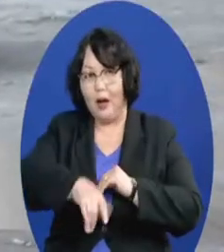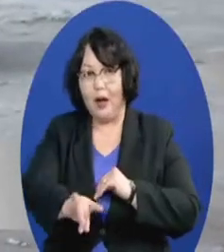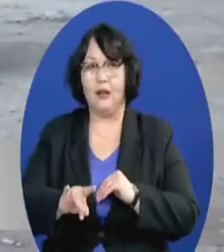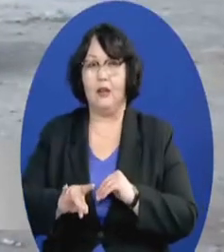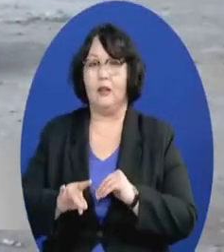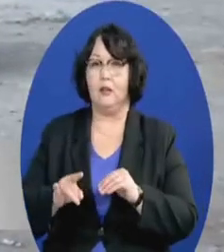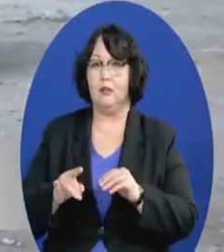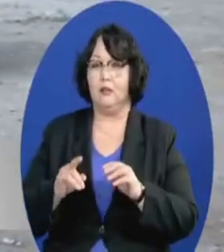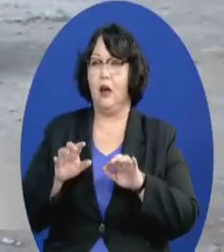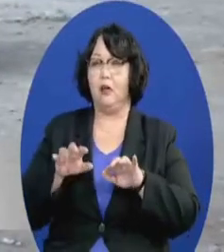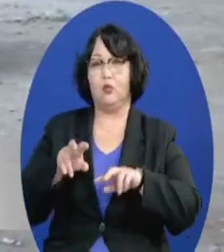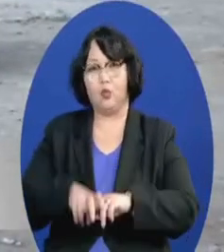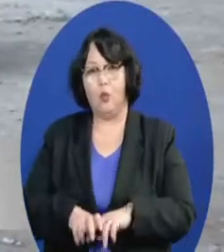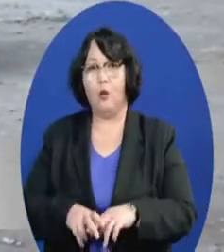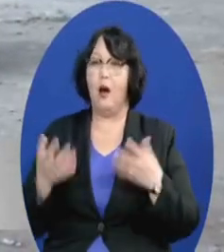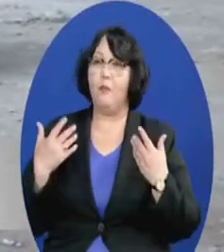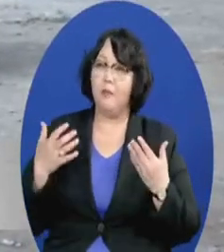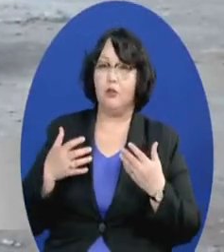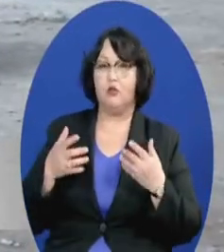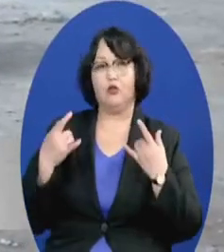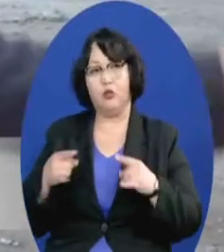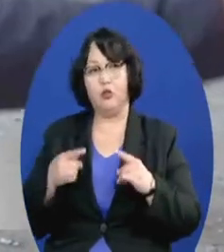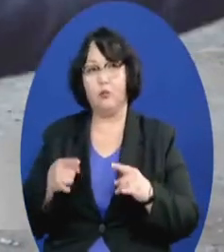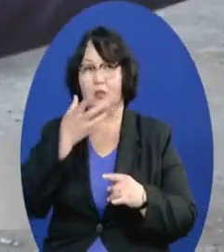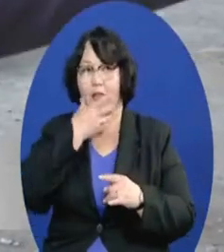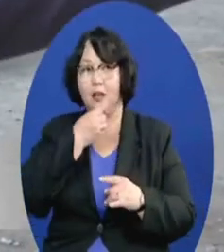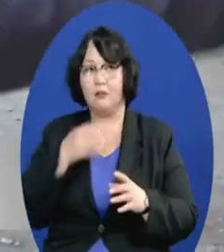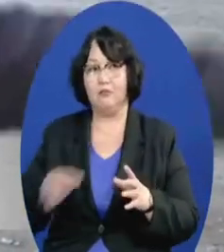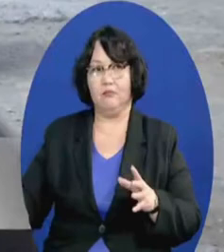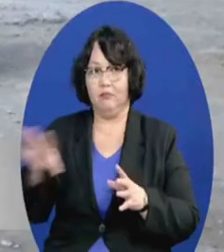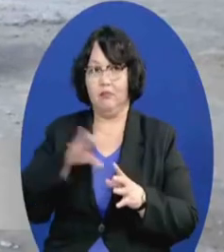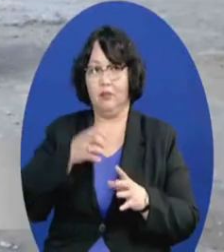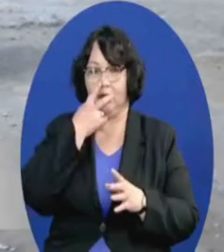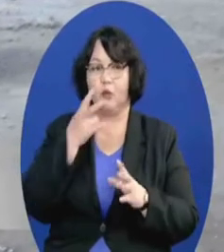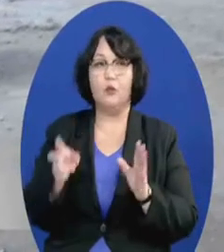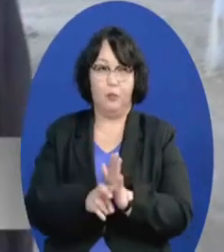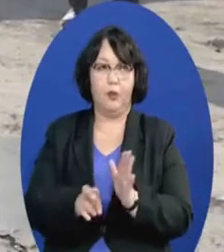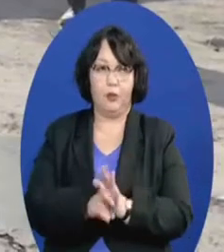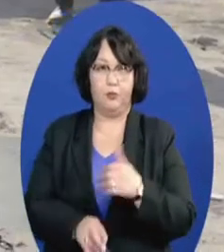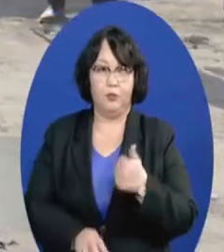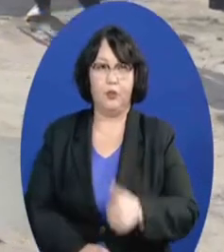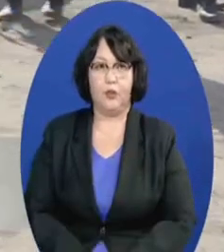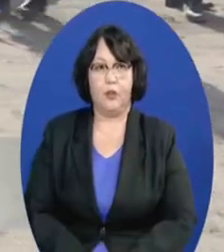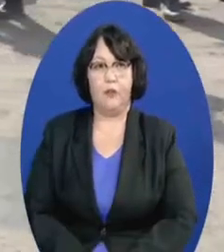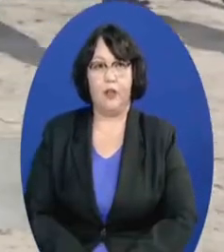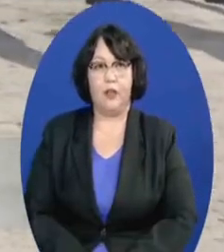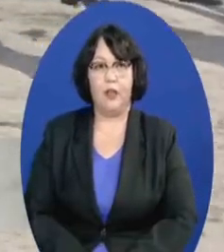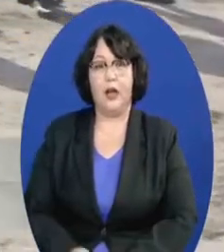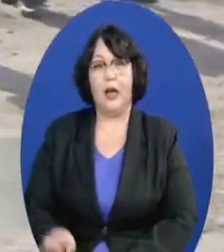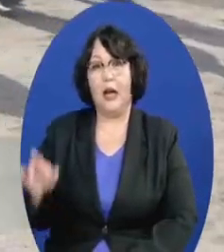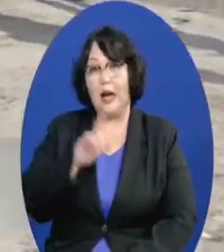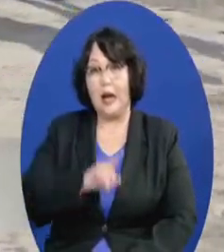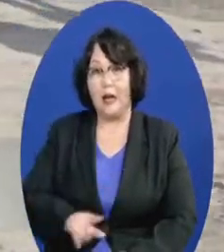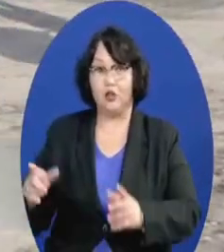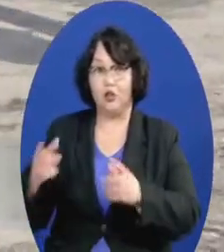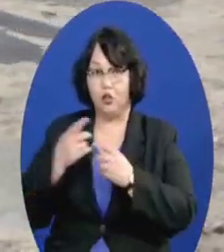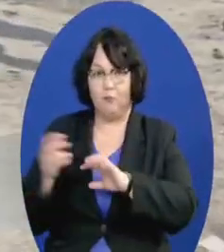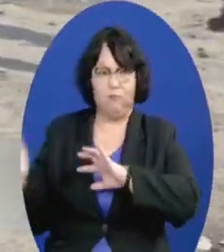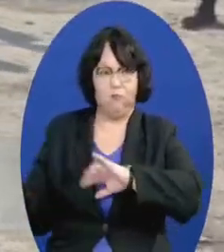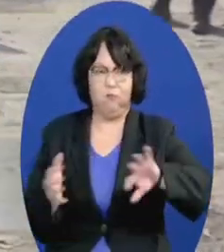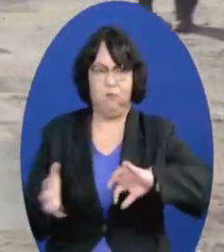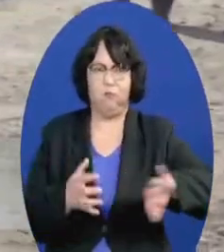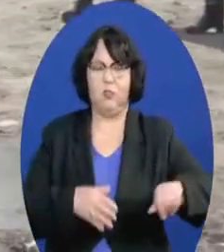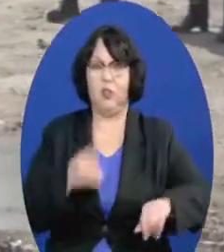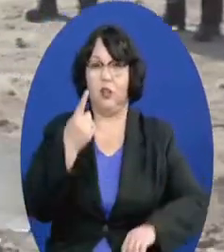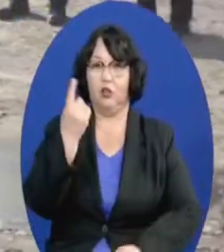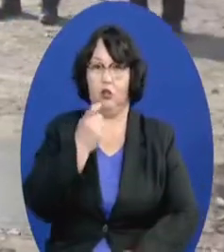ингээд амралт зугаацах байгаа ингээд харахаар ийм л үнцг харагдаж байна. Газар чөлөөлөх ажлыг цааш дүржлүүлж